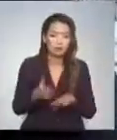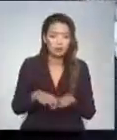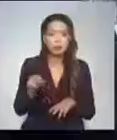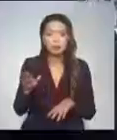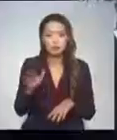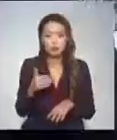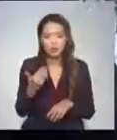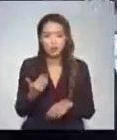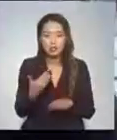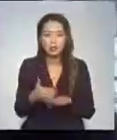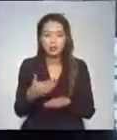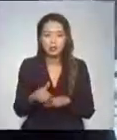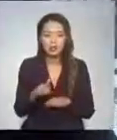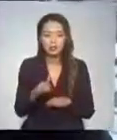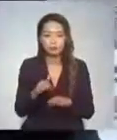кредитті кешірген дұрыс деп ойлаймын.